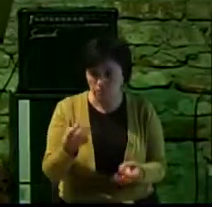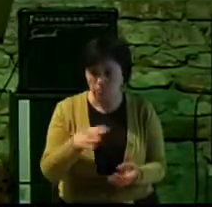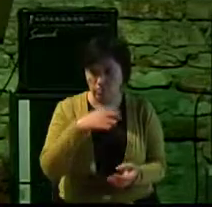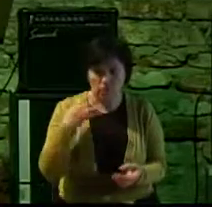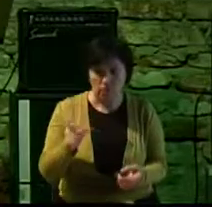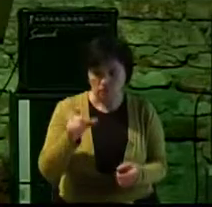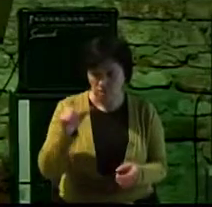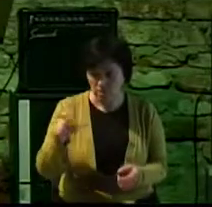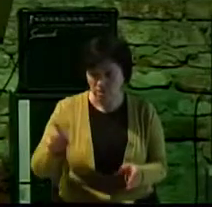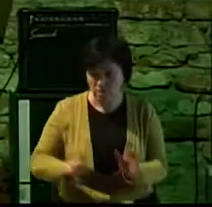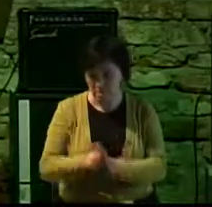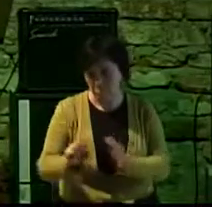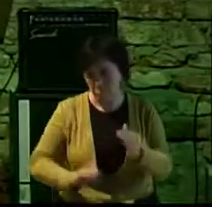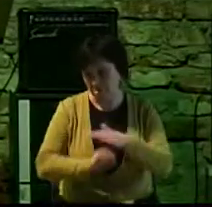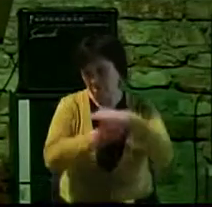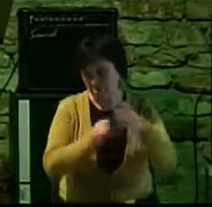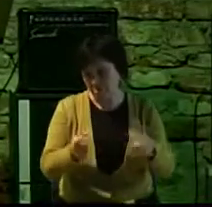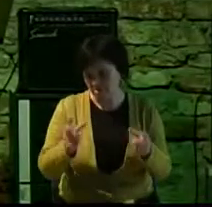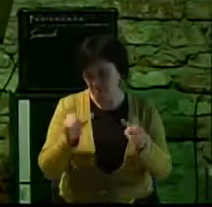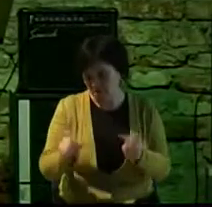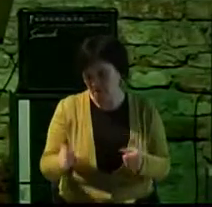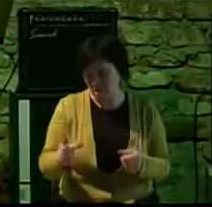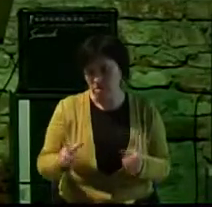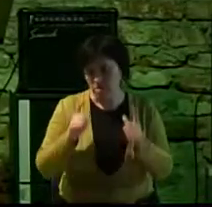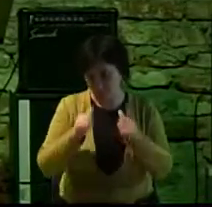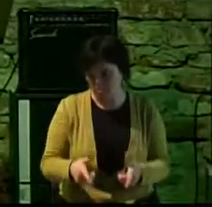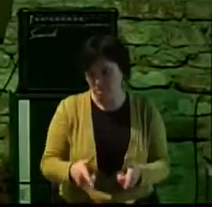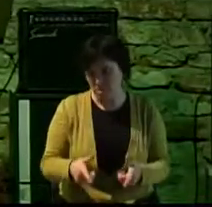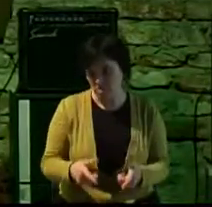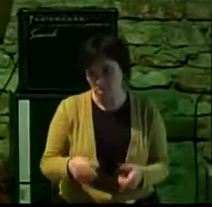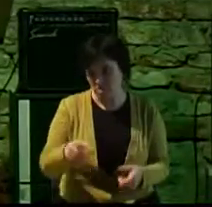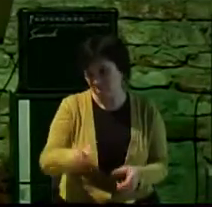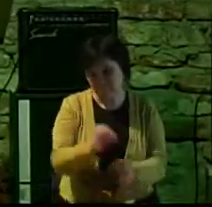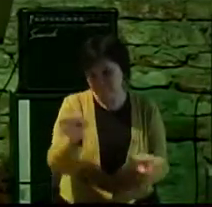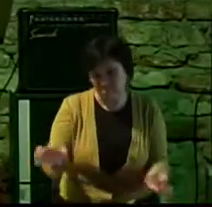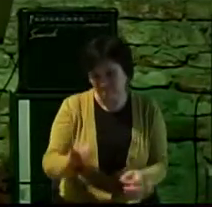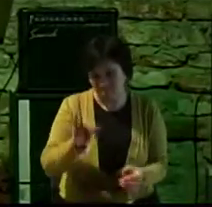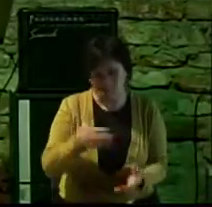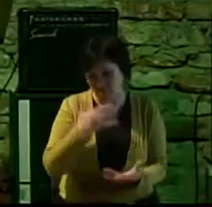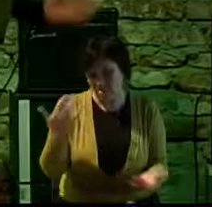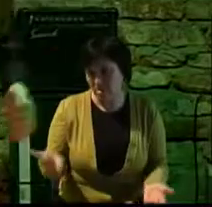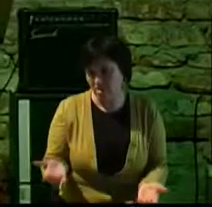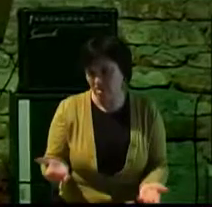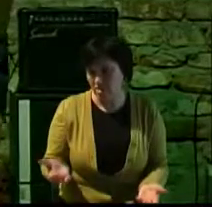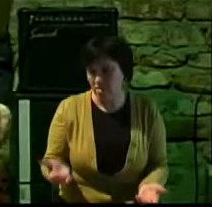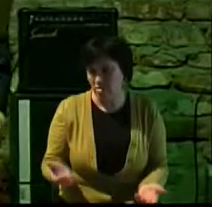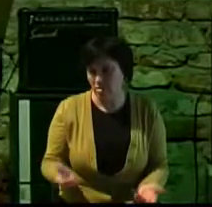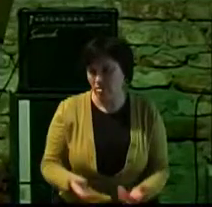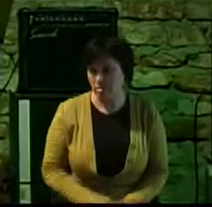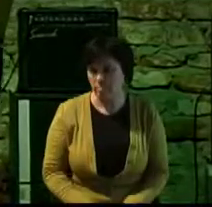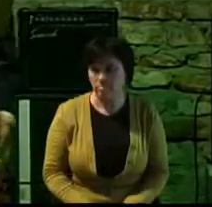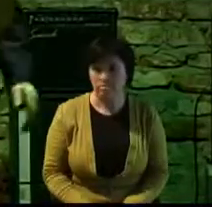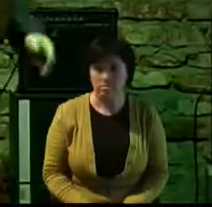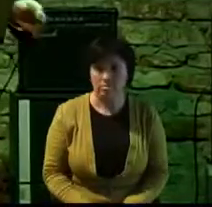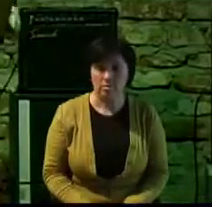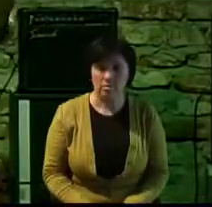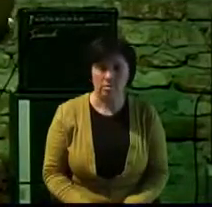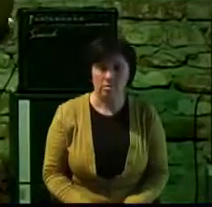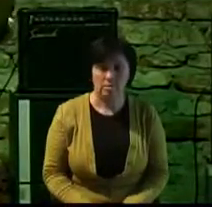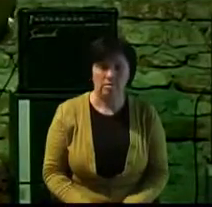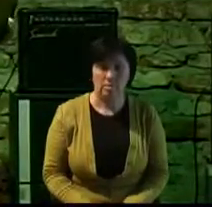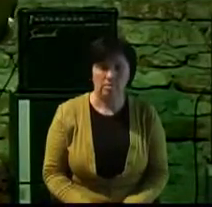Апостол Павел в первом послании к Коринфянам, он много обличал эту церковь. И в